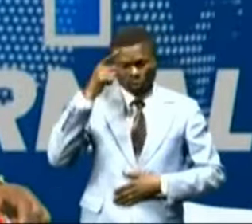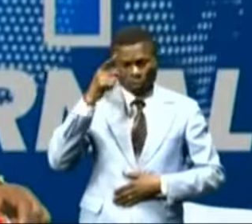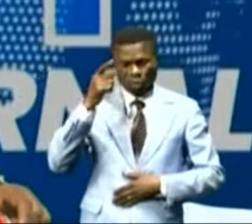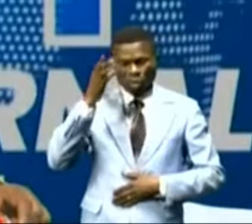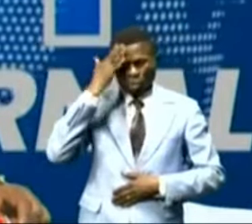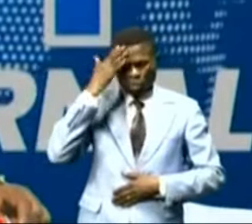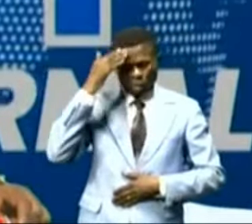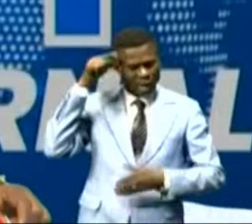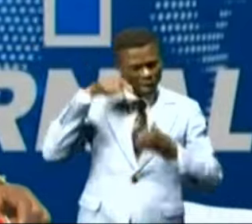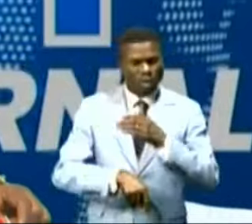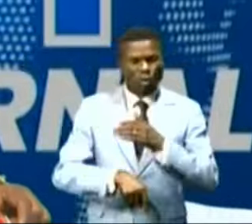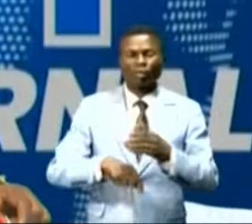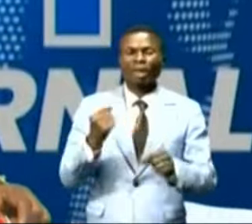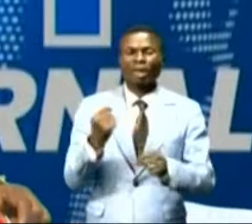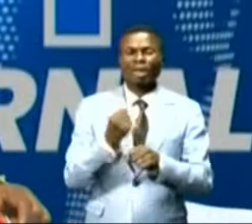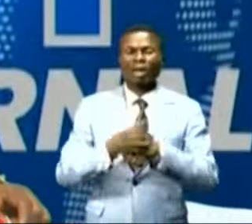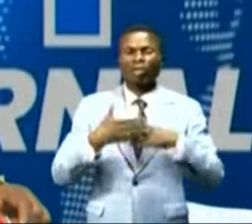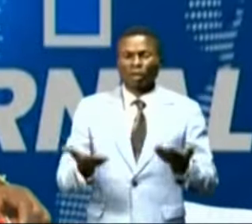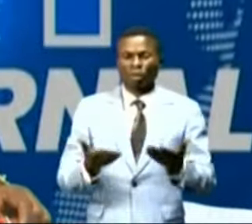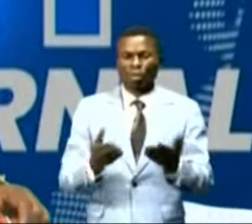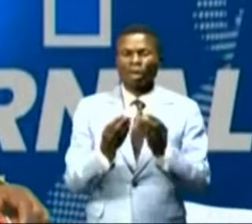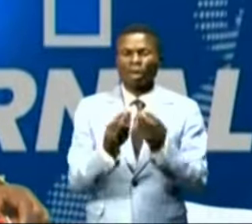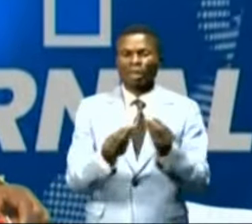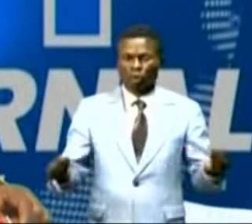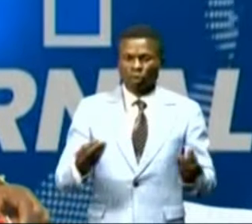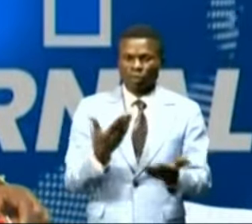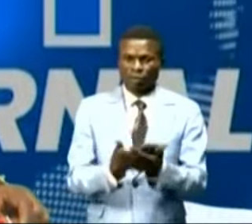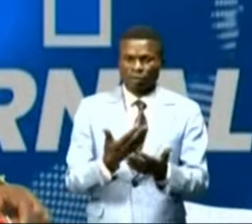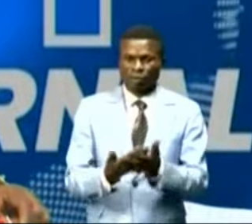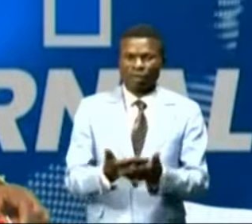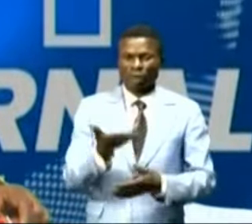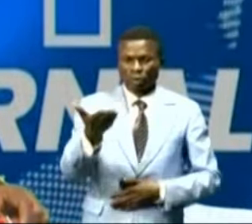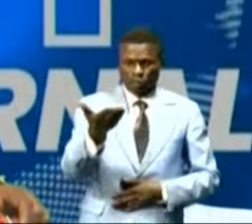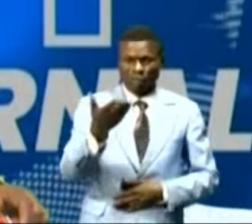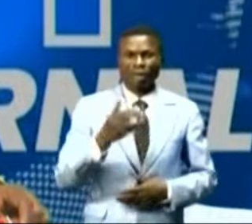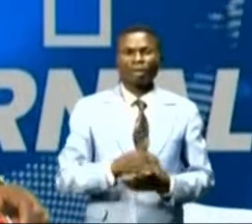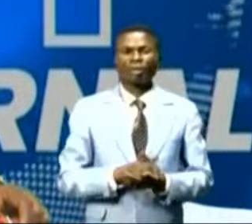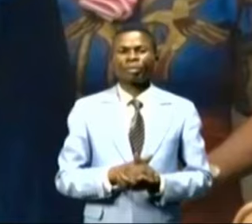prendre la température et envisager des solutions durables. Edith Tiala.